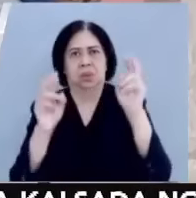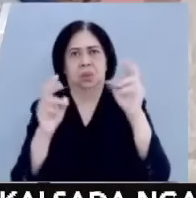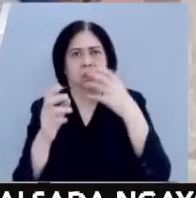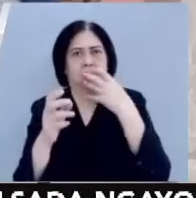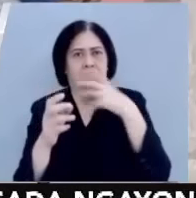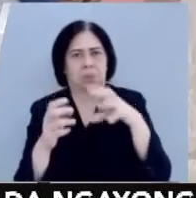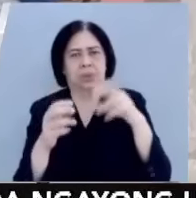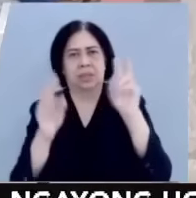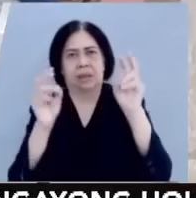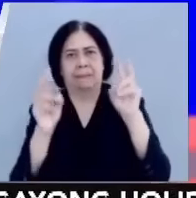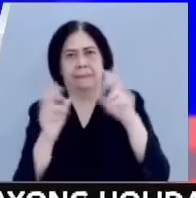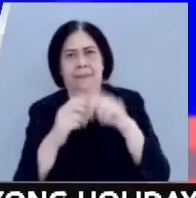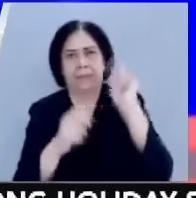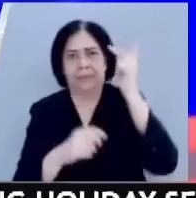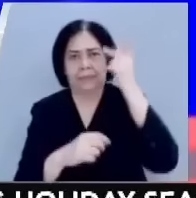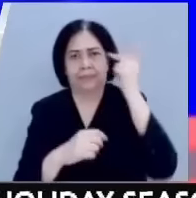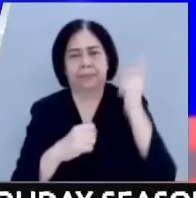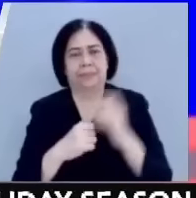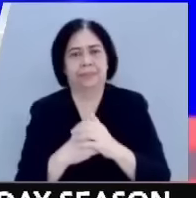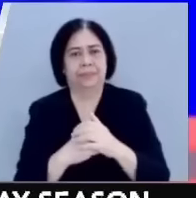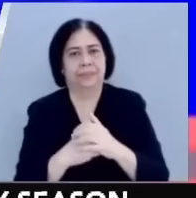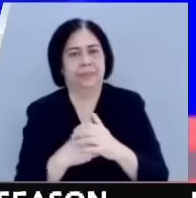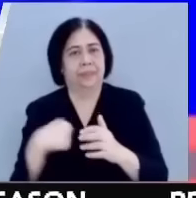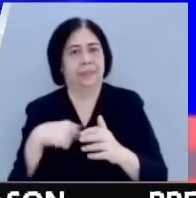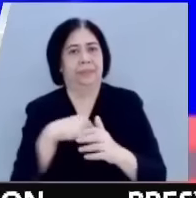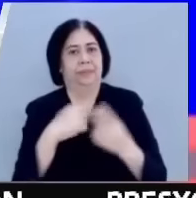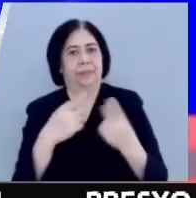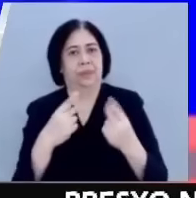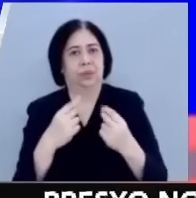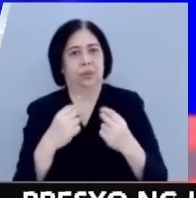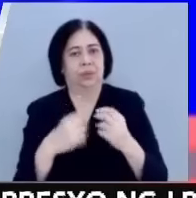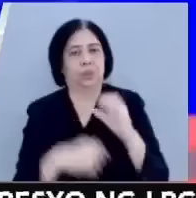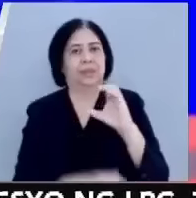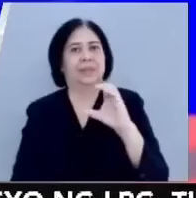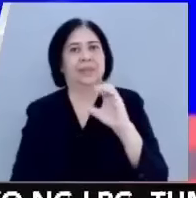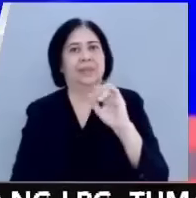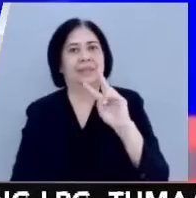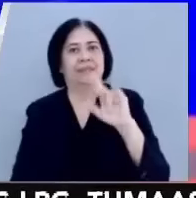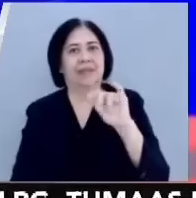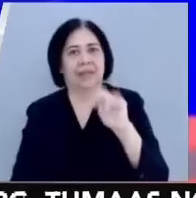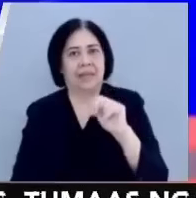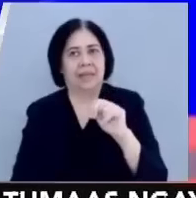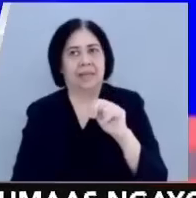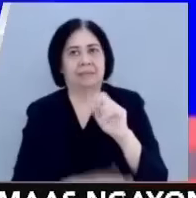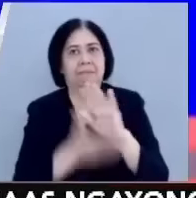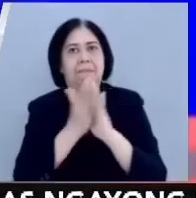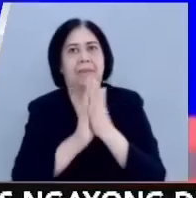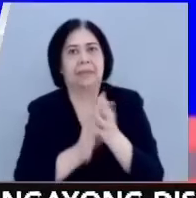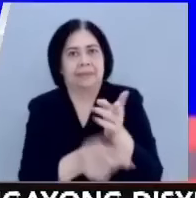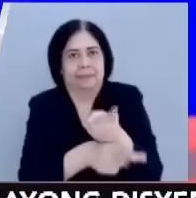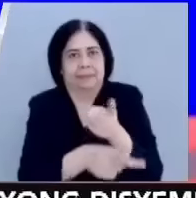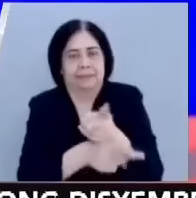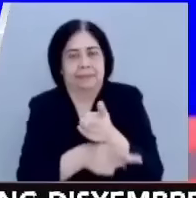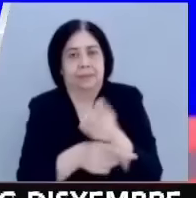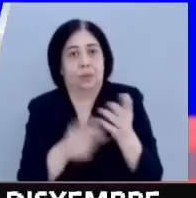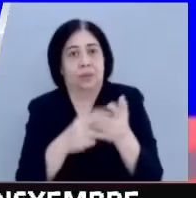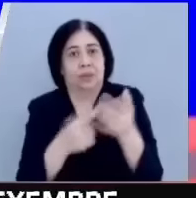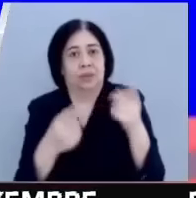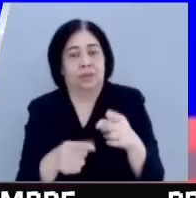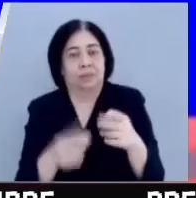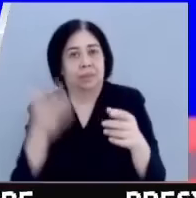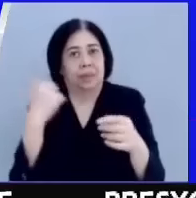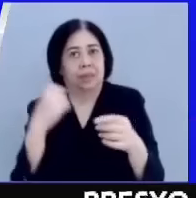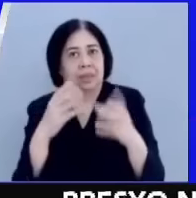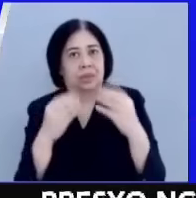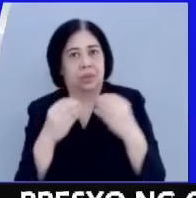init um kasi kami ay sa civilian peacekeeping side okay ang nangyari doon nung in-in